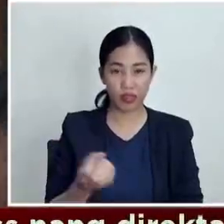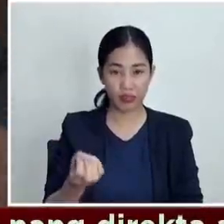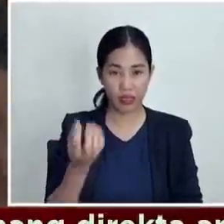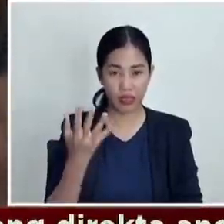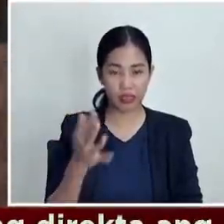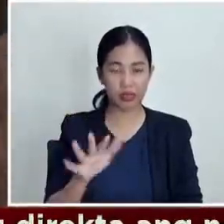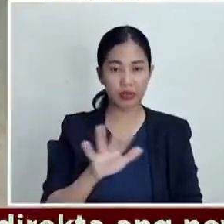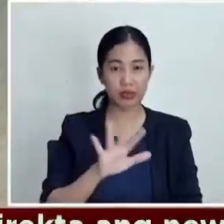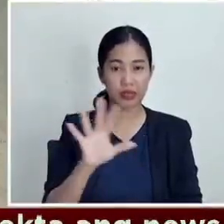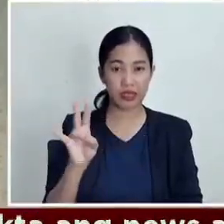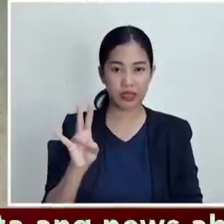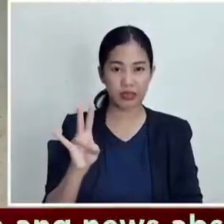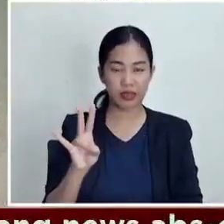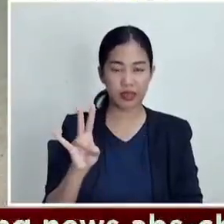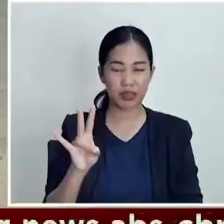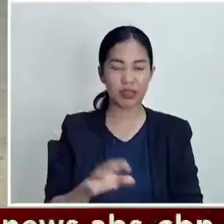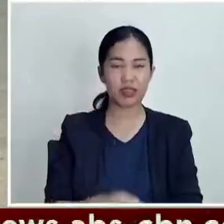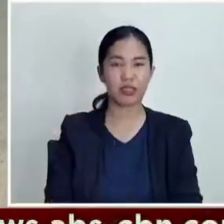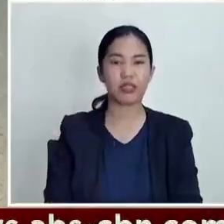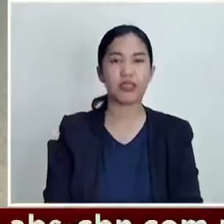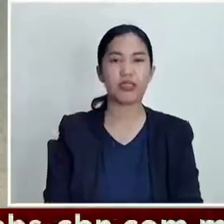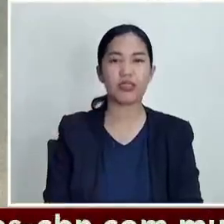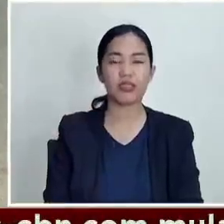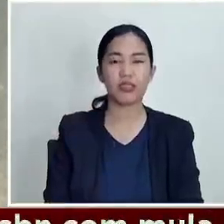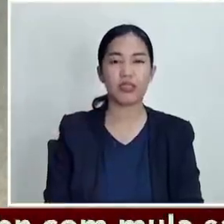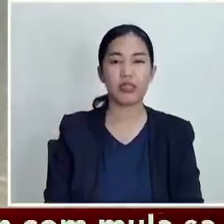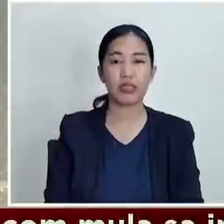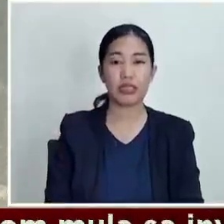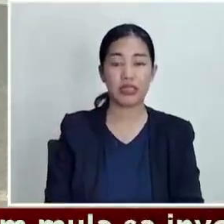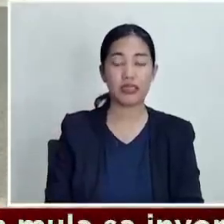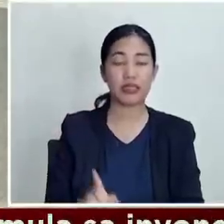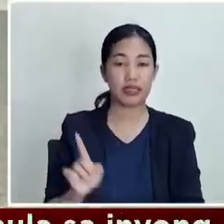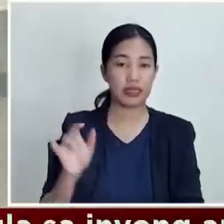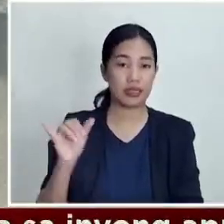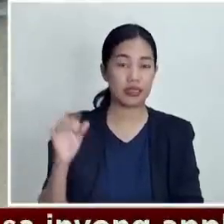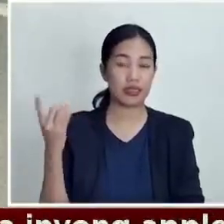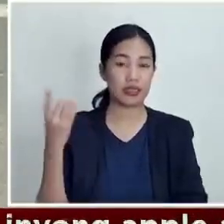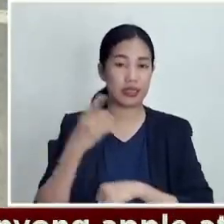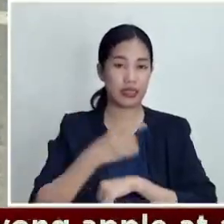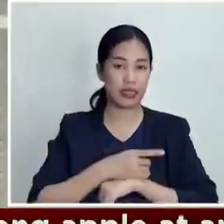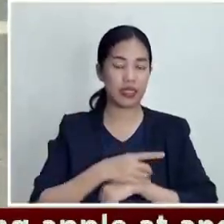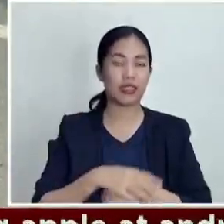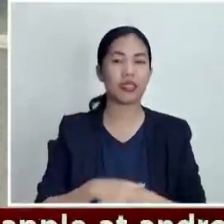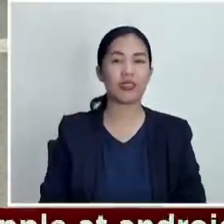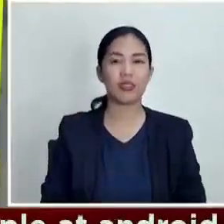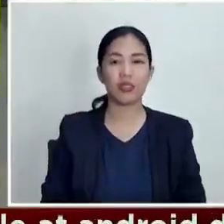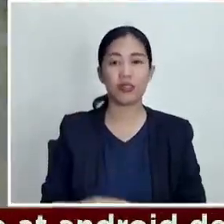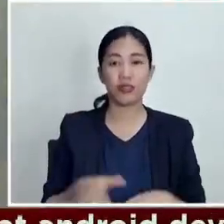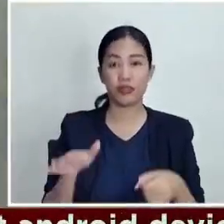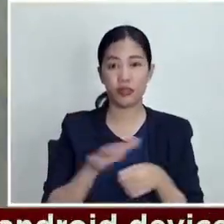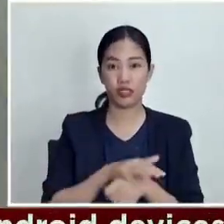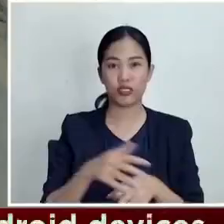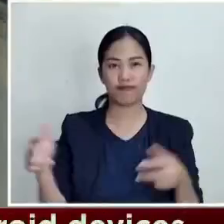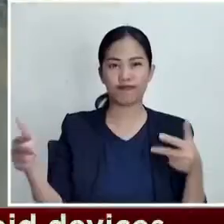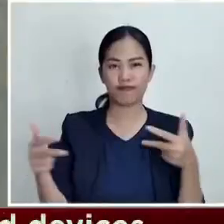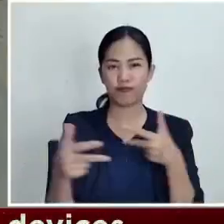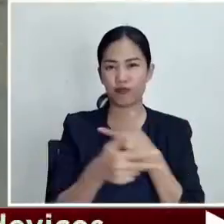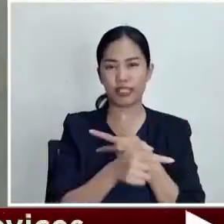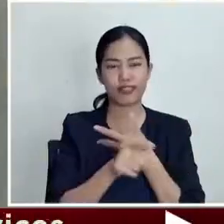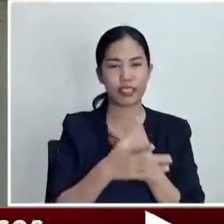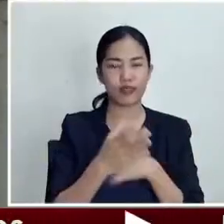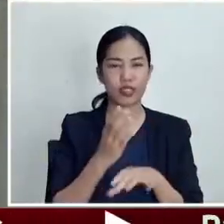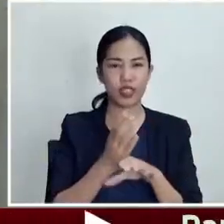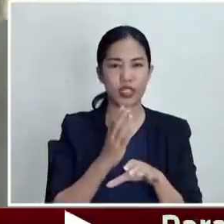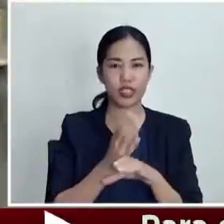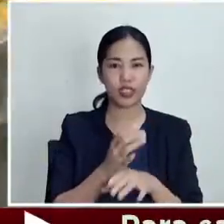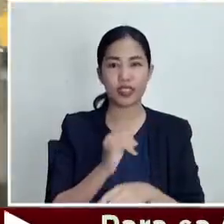57. Noong araw na yon, rush hour at punuan ang mga sasakyan. Kaya kung siya ay mamamasahe